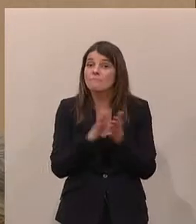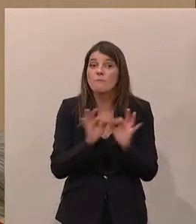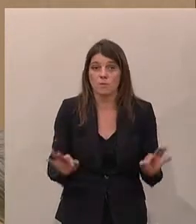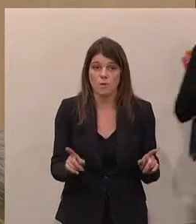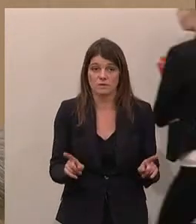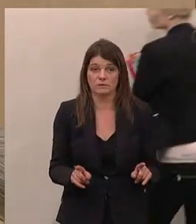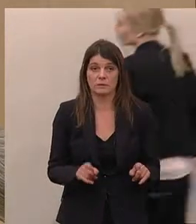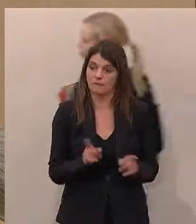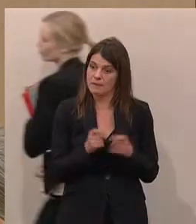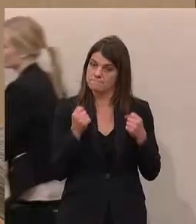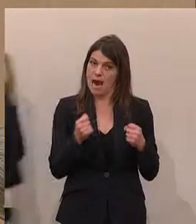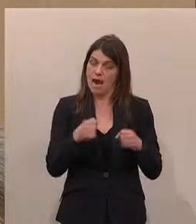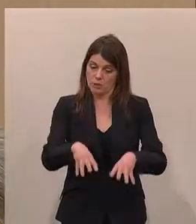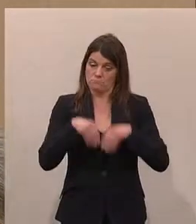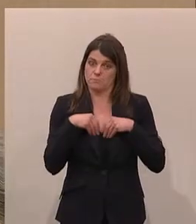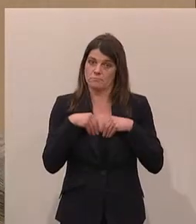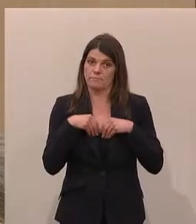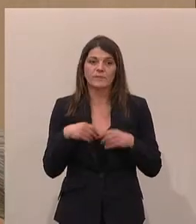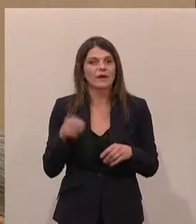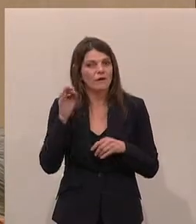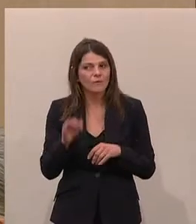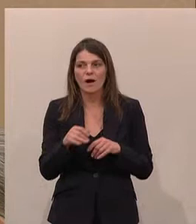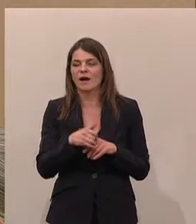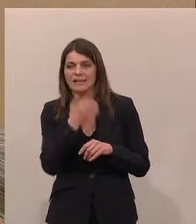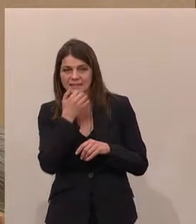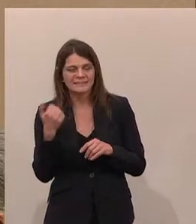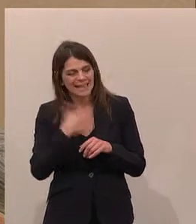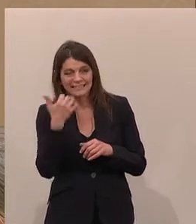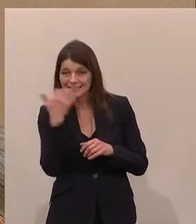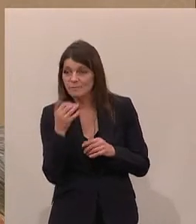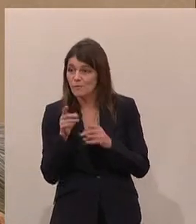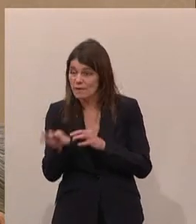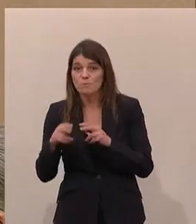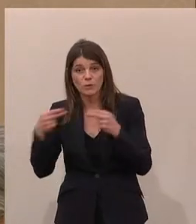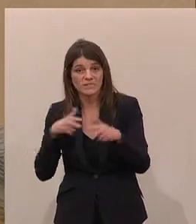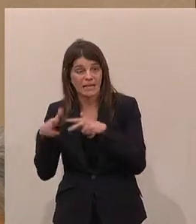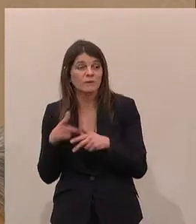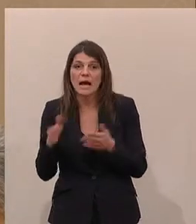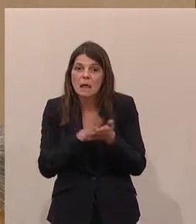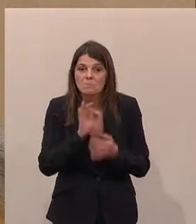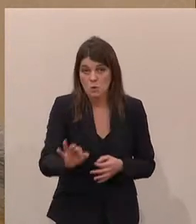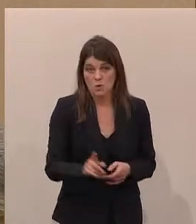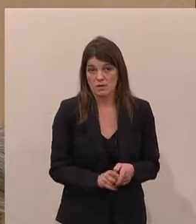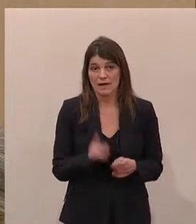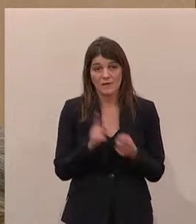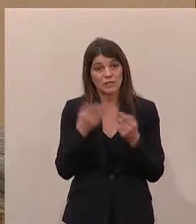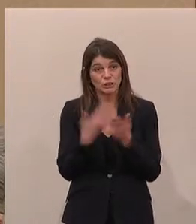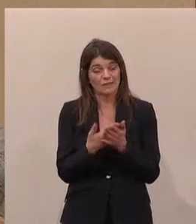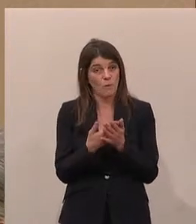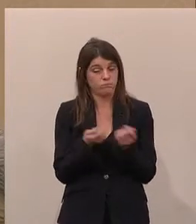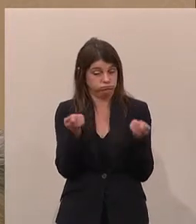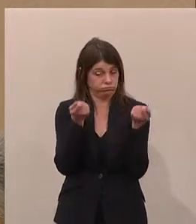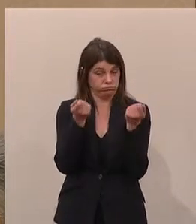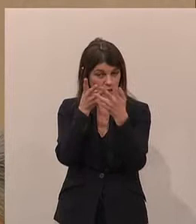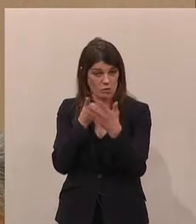Die Machtübernahme der extremen Rechten in Bundesregierungen funktioniert nur, wenn es genau diese